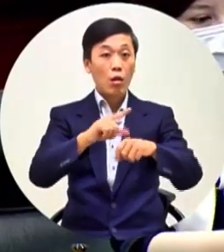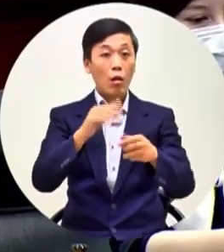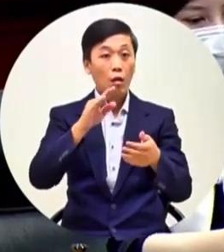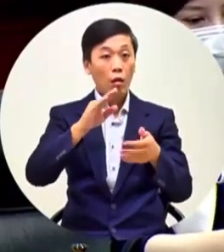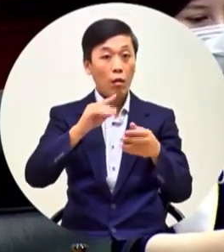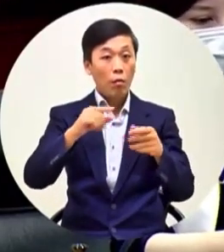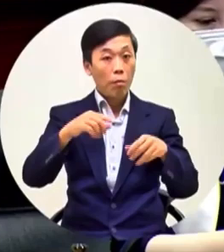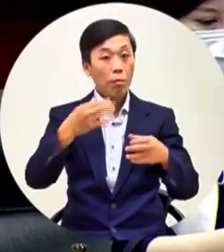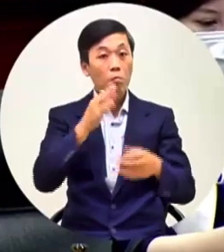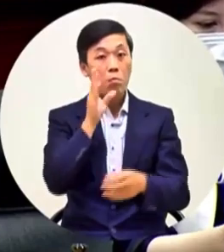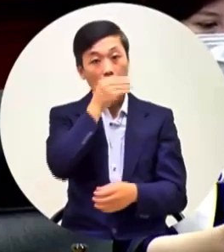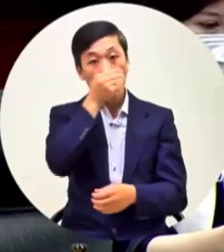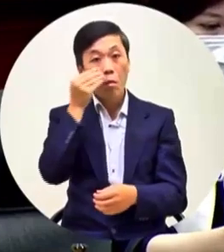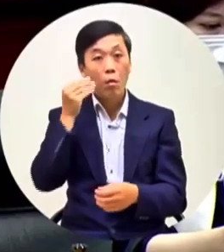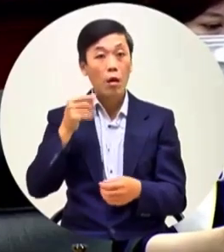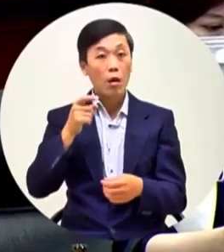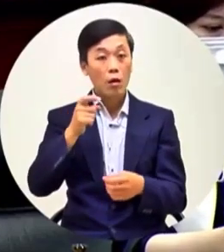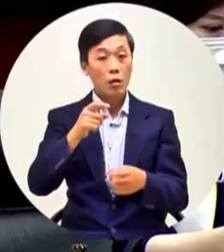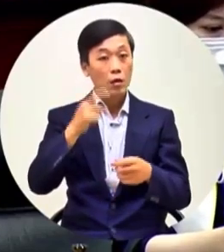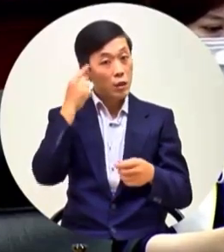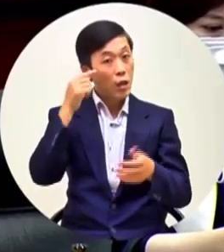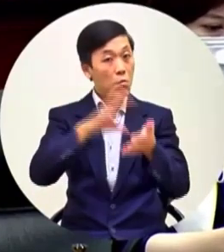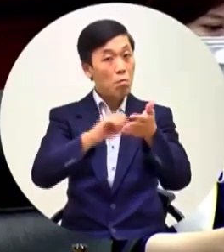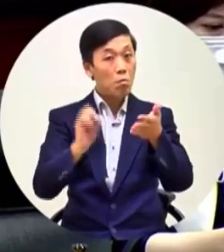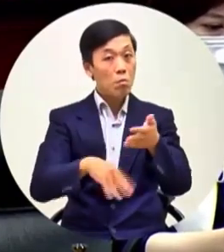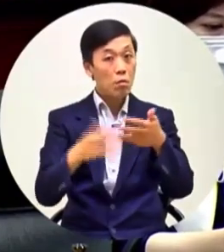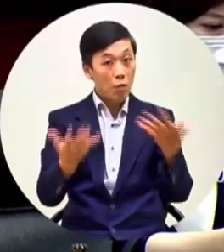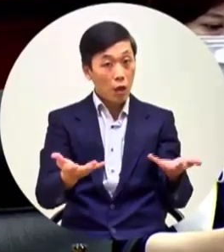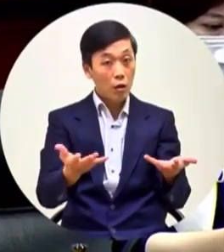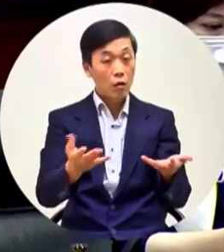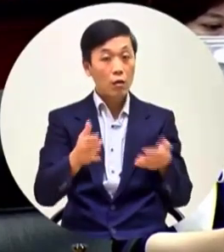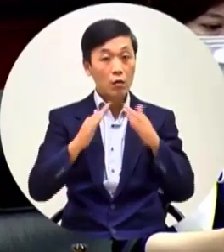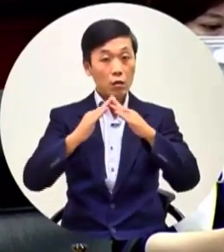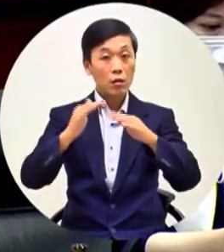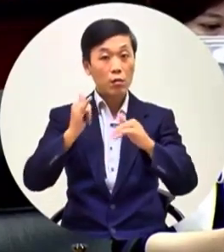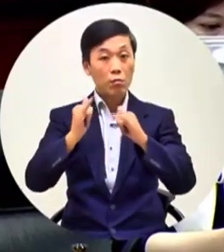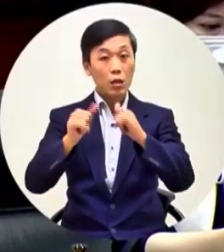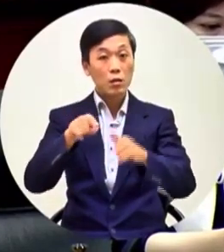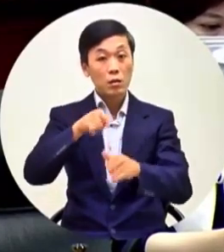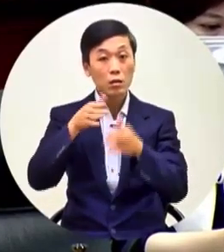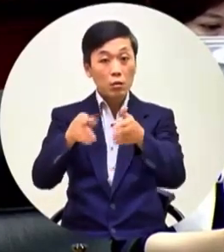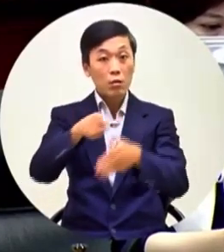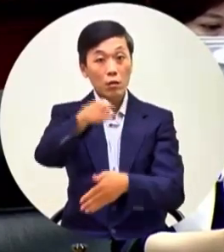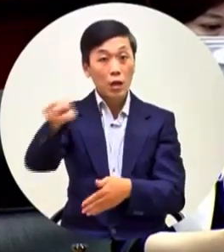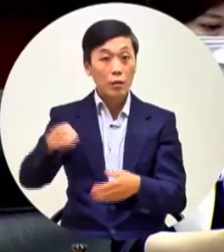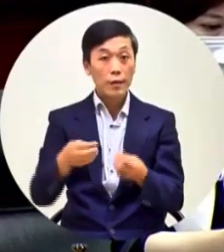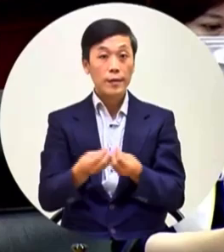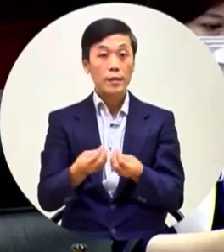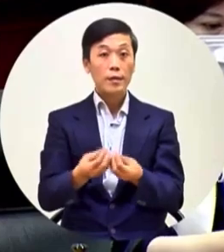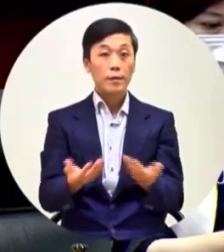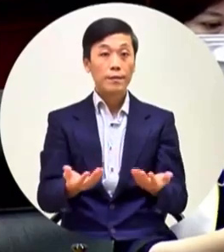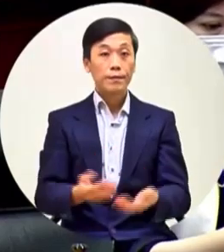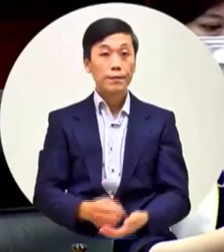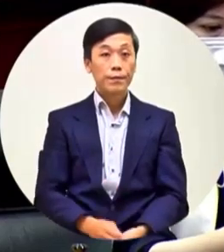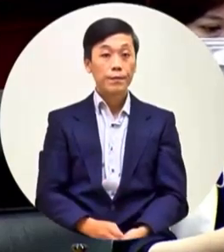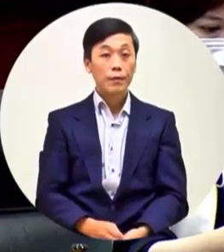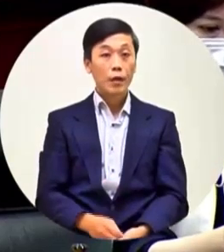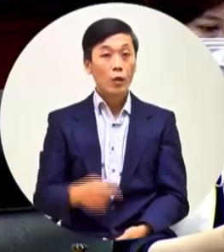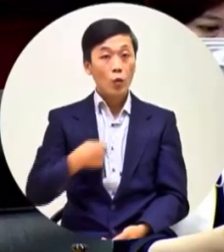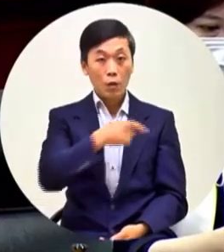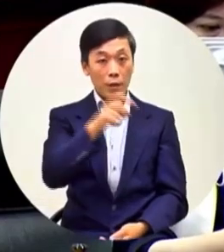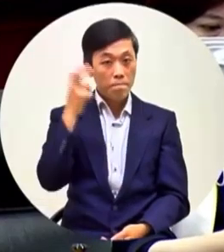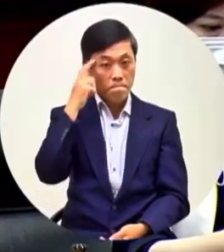结束掉吗？你这样会对市民情何以堪，如何交代呢？我们还是坚